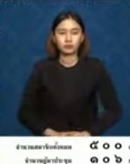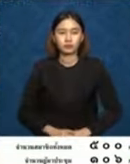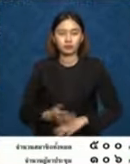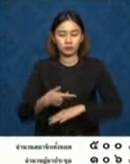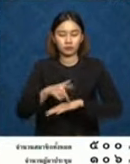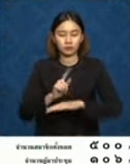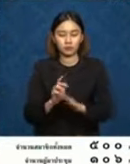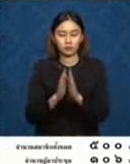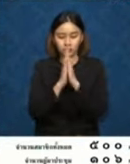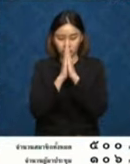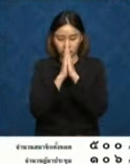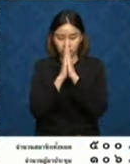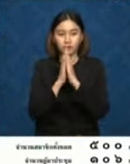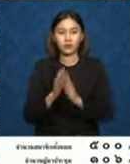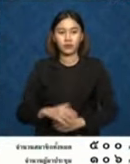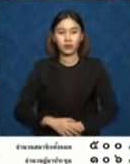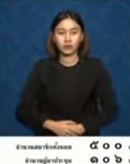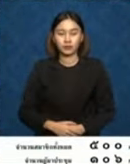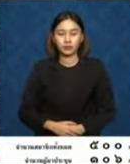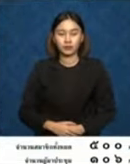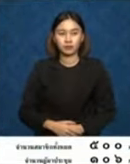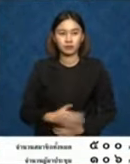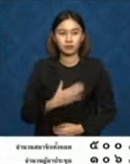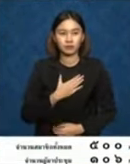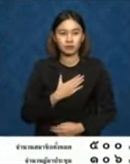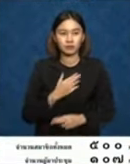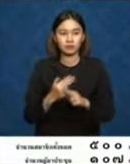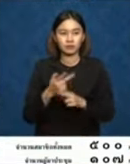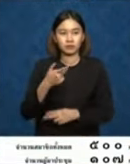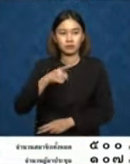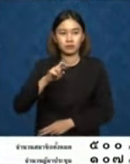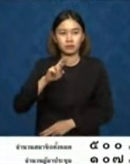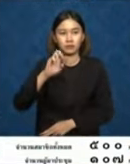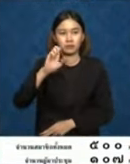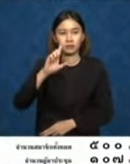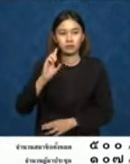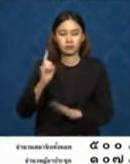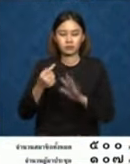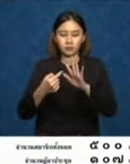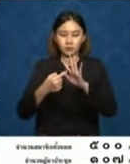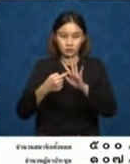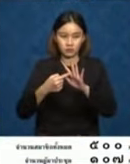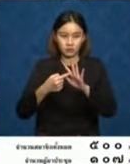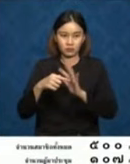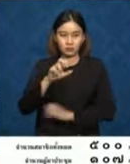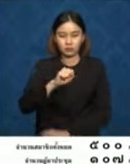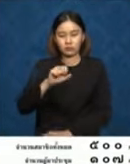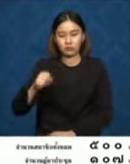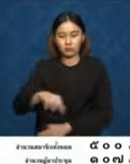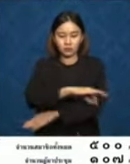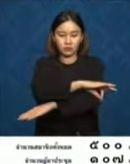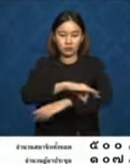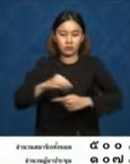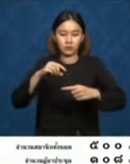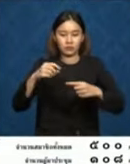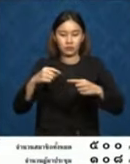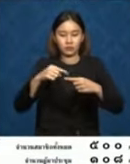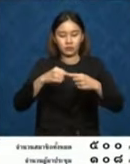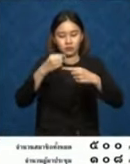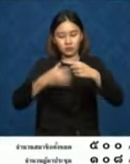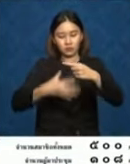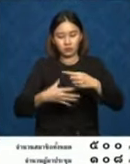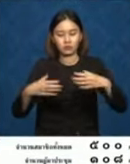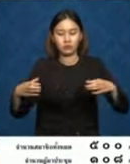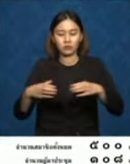กราบเรียนท่านประธานสภาผู้แทนราษฎรที่เคารพกับผมนายปรีดาบุญเพิงส.ส.บัญชีรายชื่อพรรคครูไทย